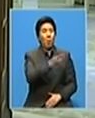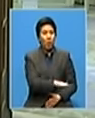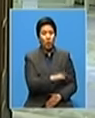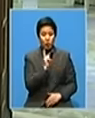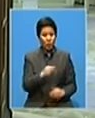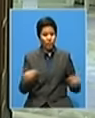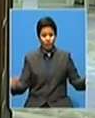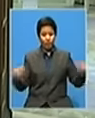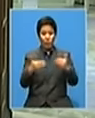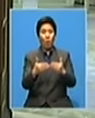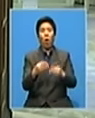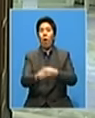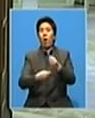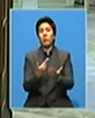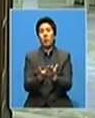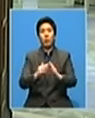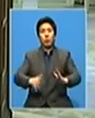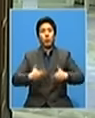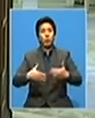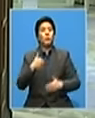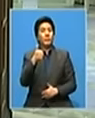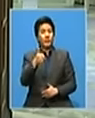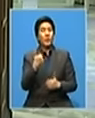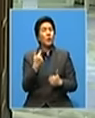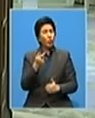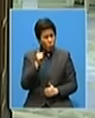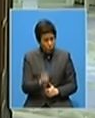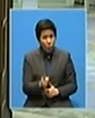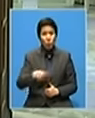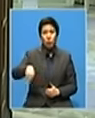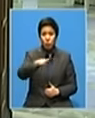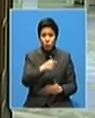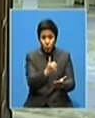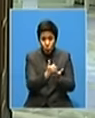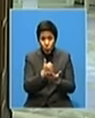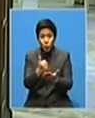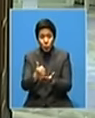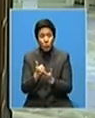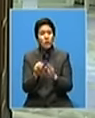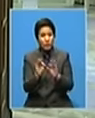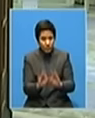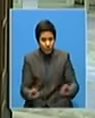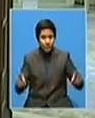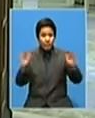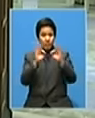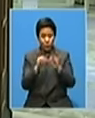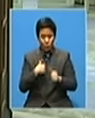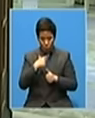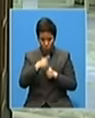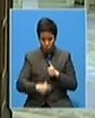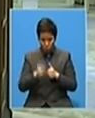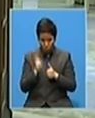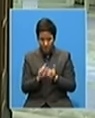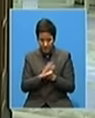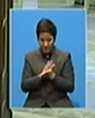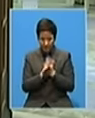สิ่งเหล่านี้เราสามารถดำเนินการได้ทันทีนะครับทุกคนต้องช่วยกันแล้วก็มันก็เป็นสิ่งจำเป็นด้วยทุกคนต้องปรับตัวเองนะครับ